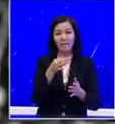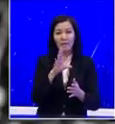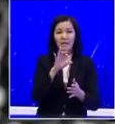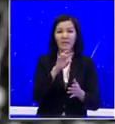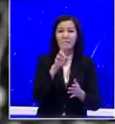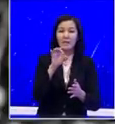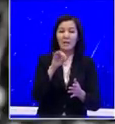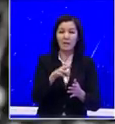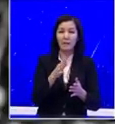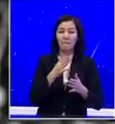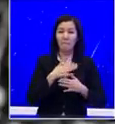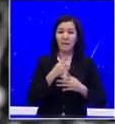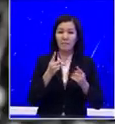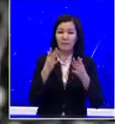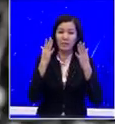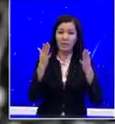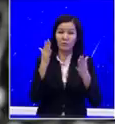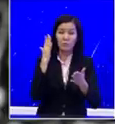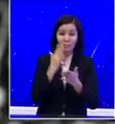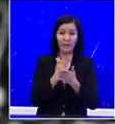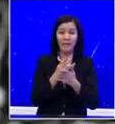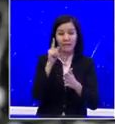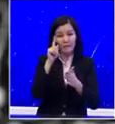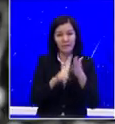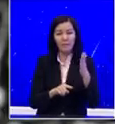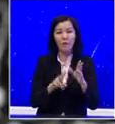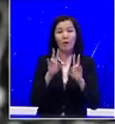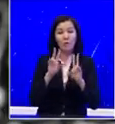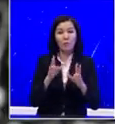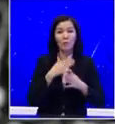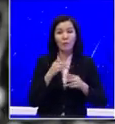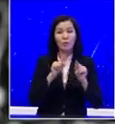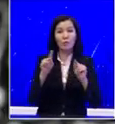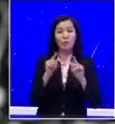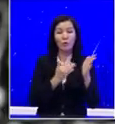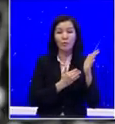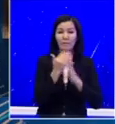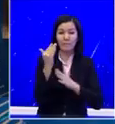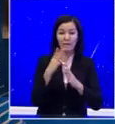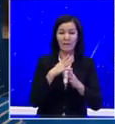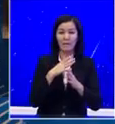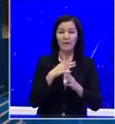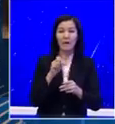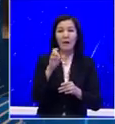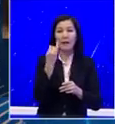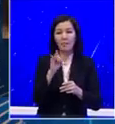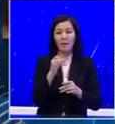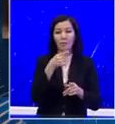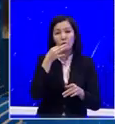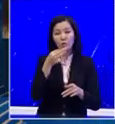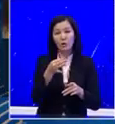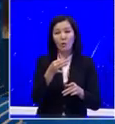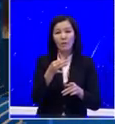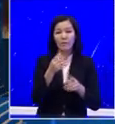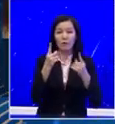Сократ, мен бір жаратушымның барын мойындаймын, бірақ ол менің ұлықтауымнан да биік. Абай осы жауапты,